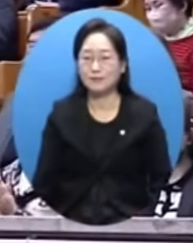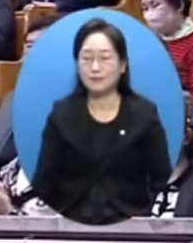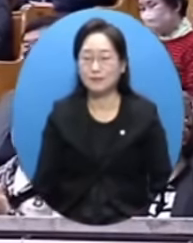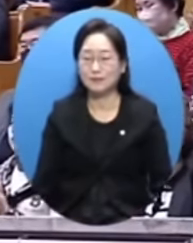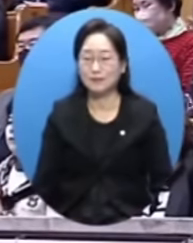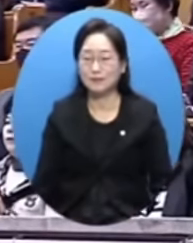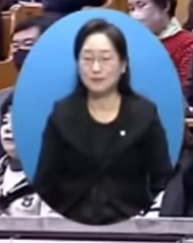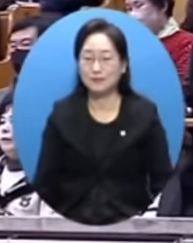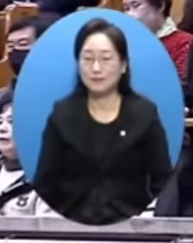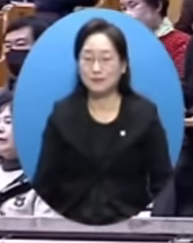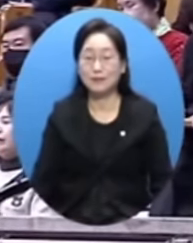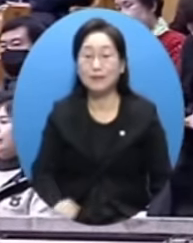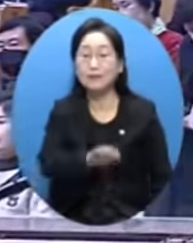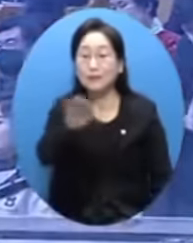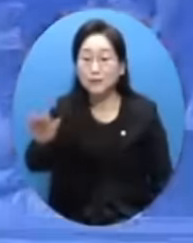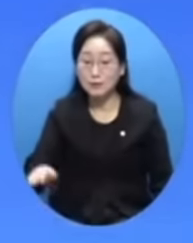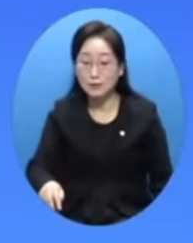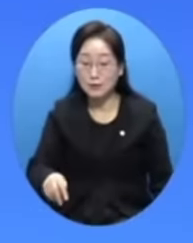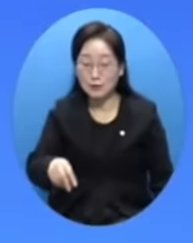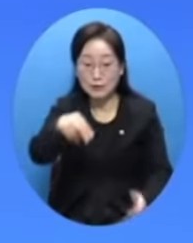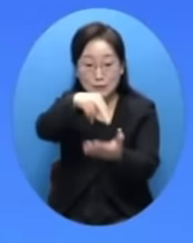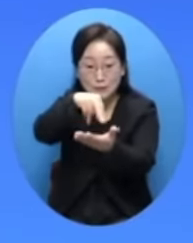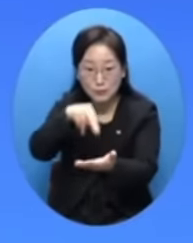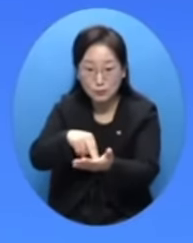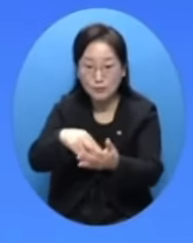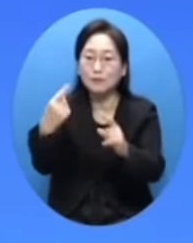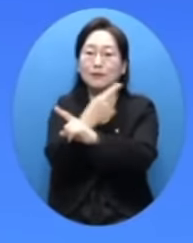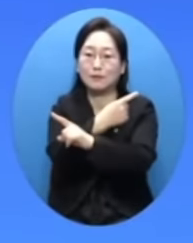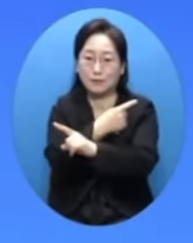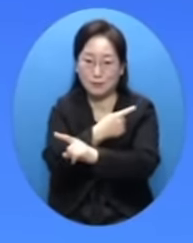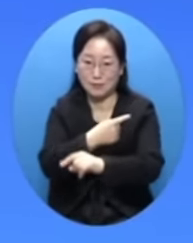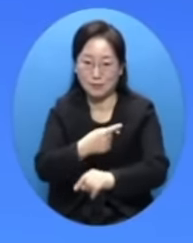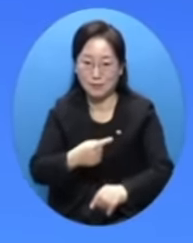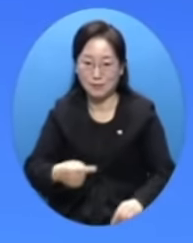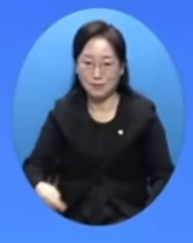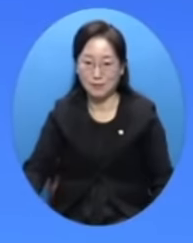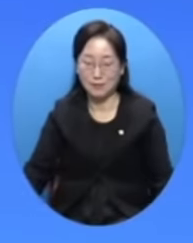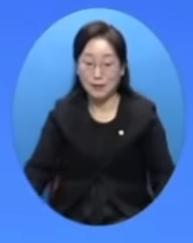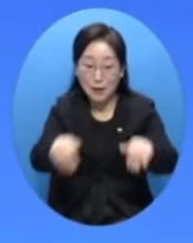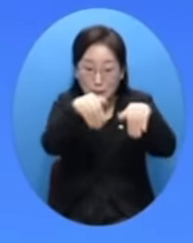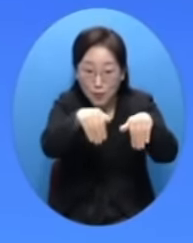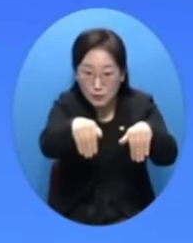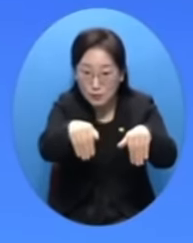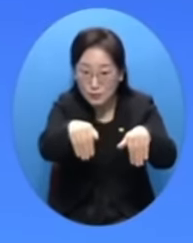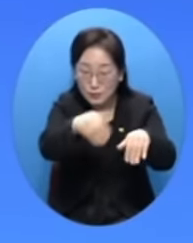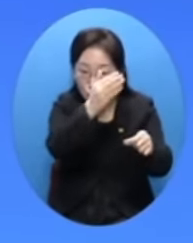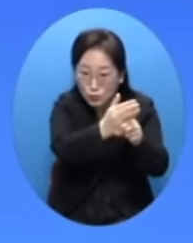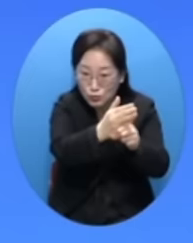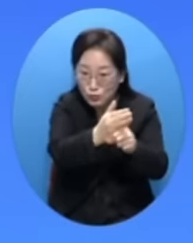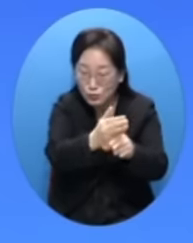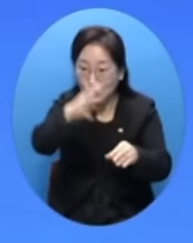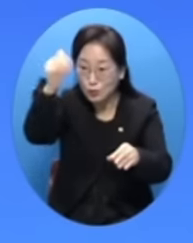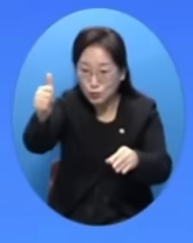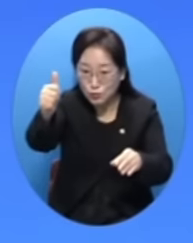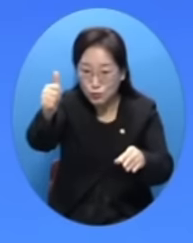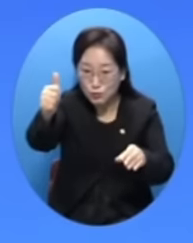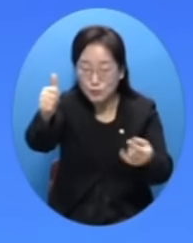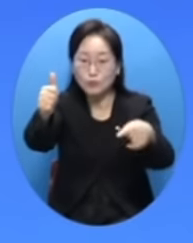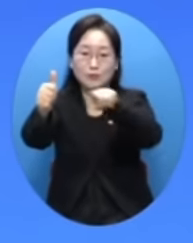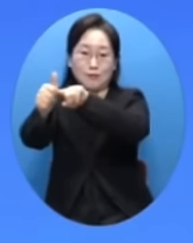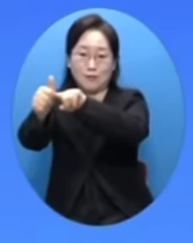아멘 우리가 신분이 바뀌진 거예요 모습으로 있다가 주인의 위치로 올라가게 된